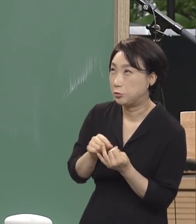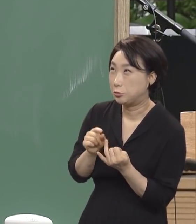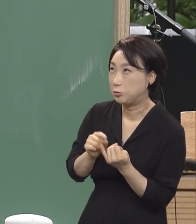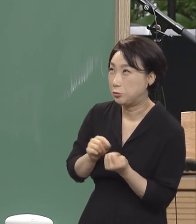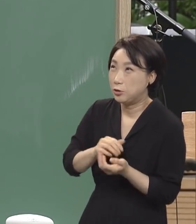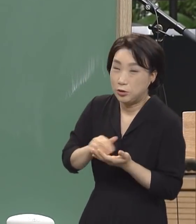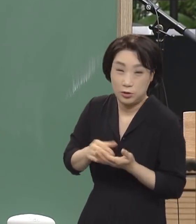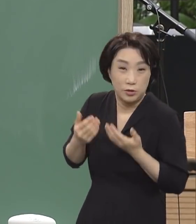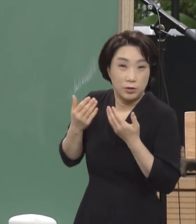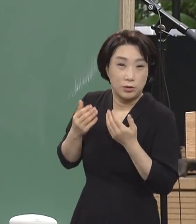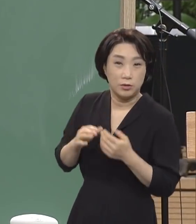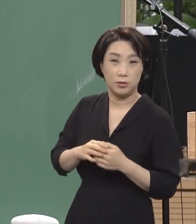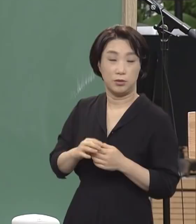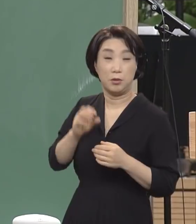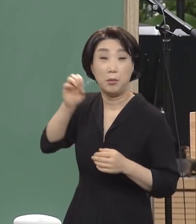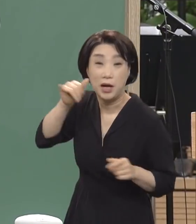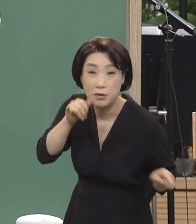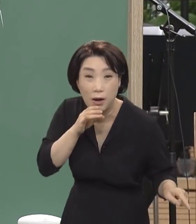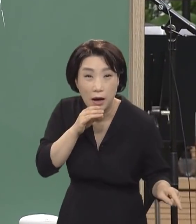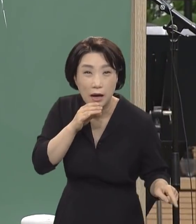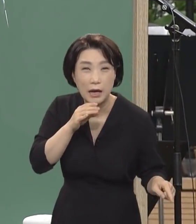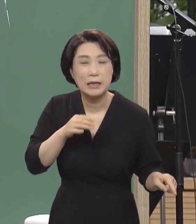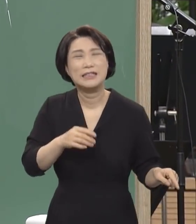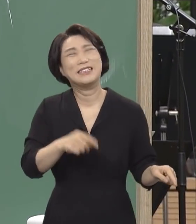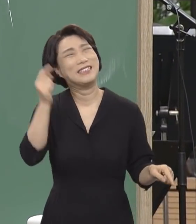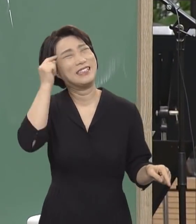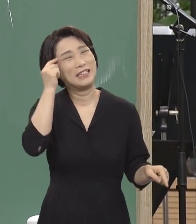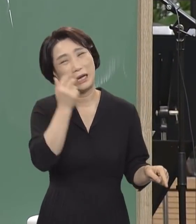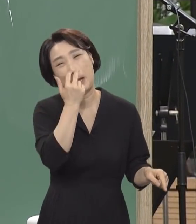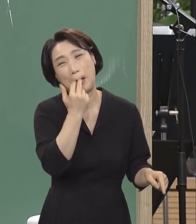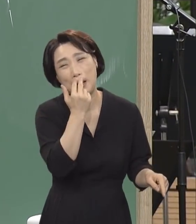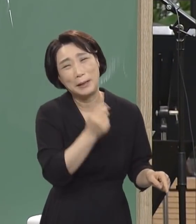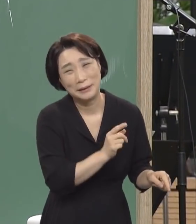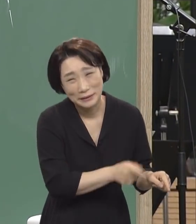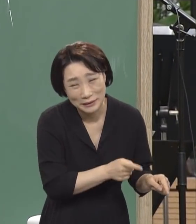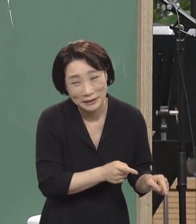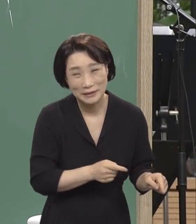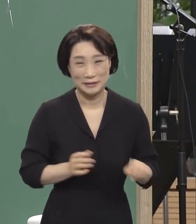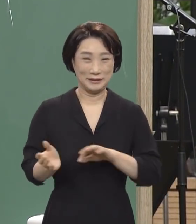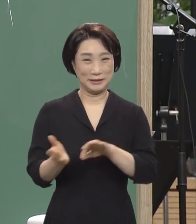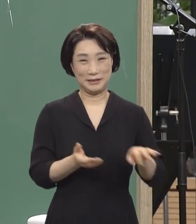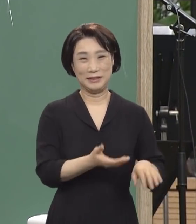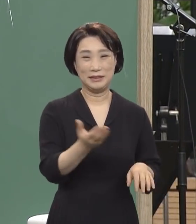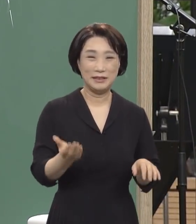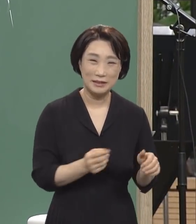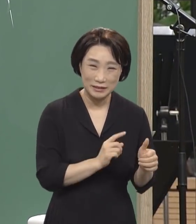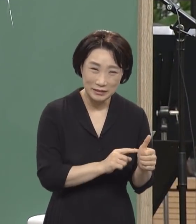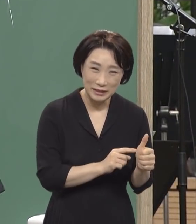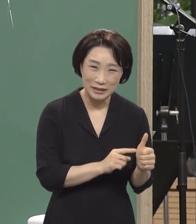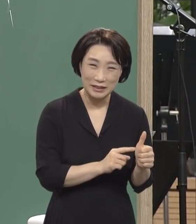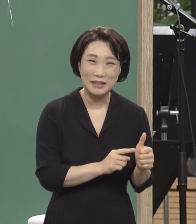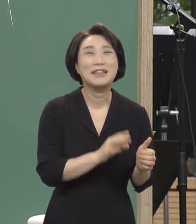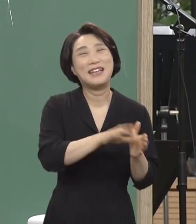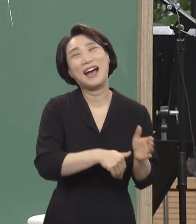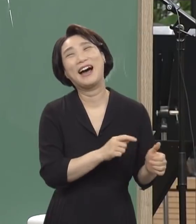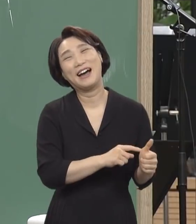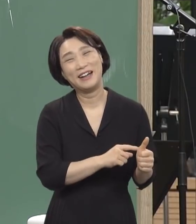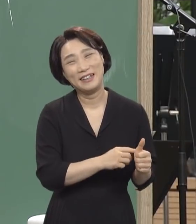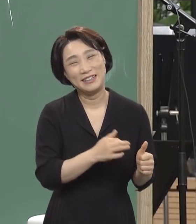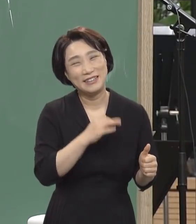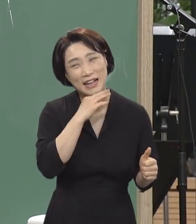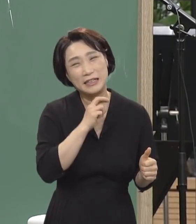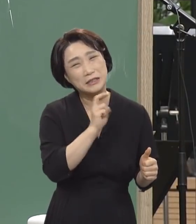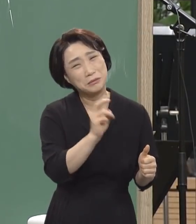수 있냐고 그런데 자식이 얼마나 철닥성이 없어. 그런 게 스무 살이야. 얼마나